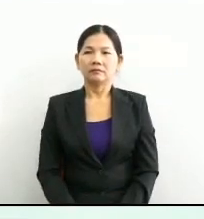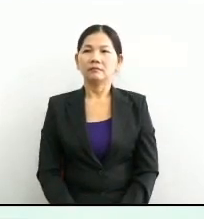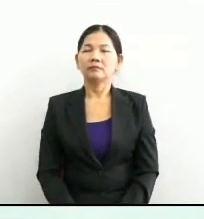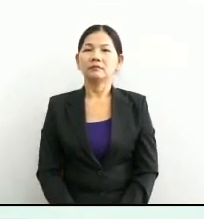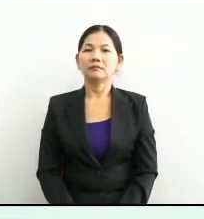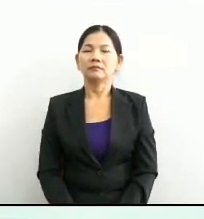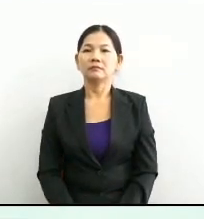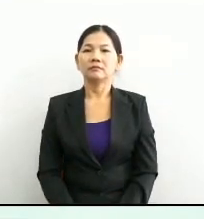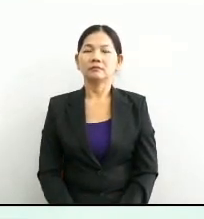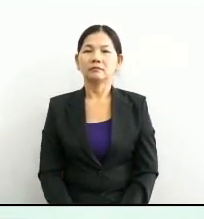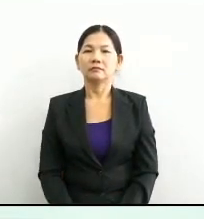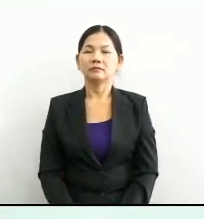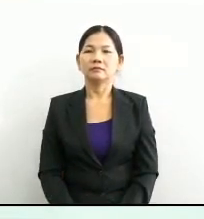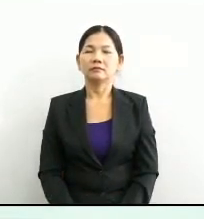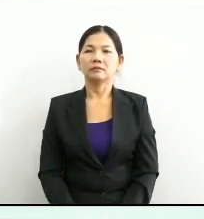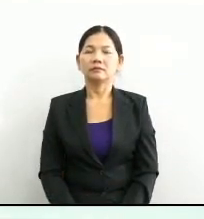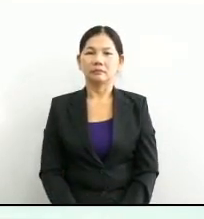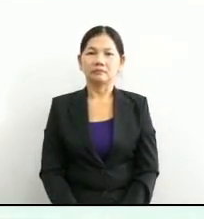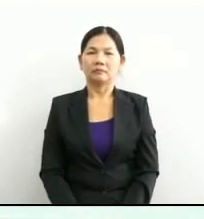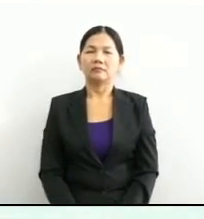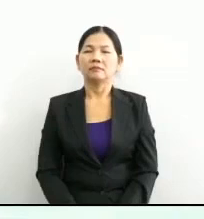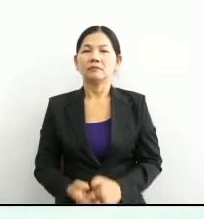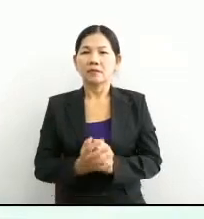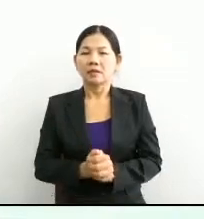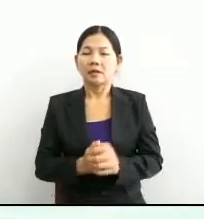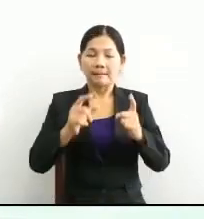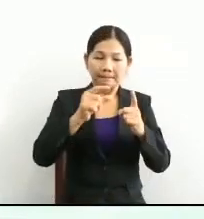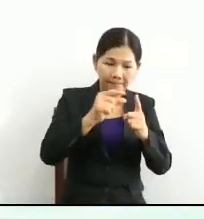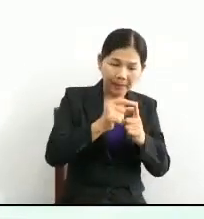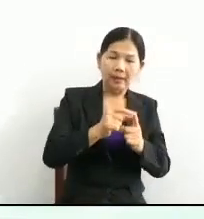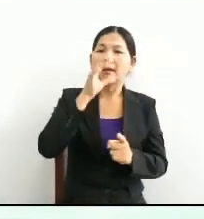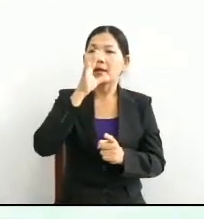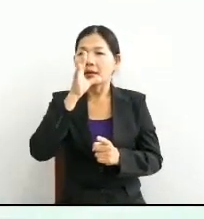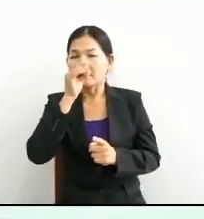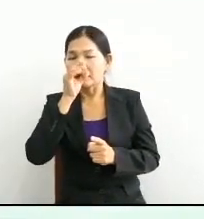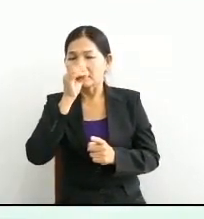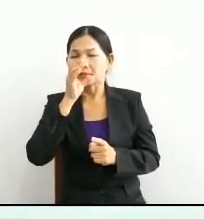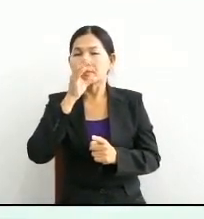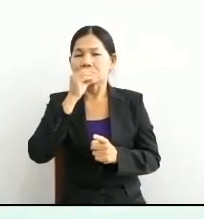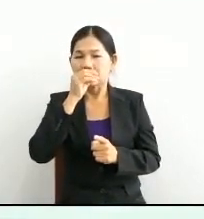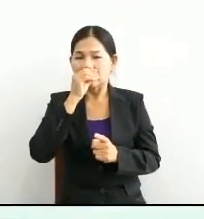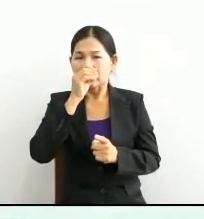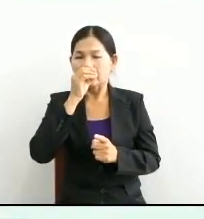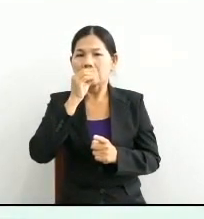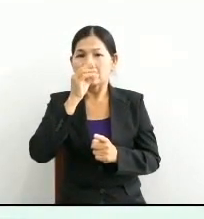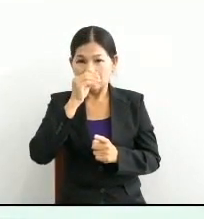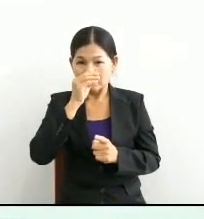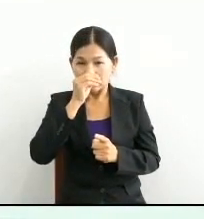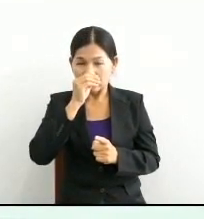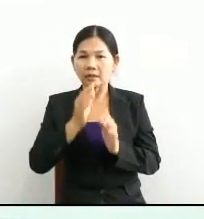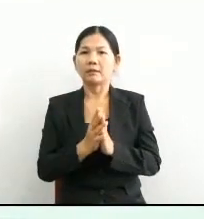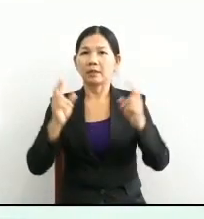đài miến ấy con đài miến át cầm băng phụ dương át nghiệp đăng ấy mà nấy thật là không át cầm băng nhé